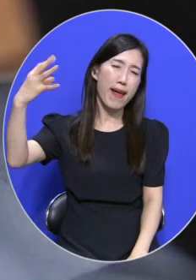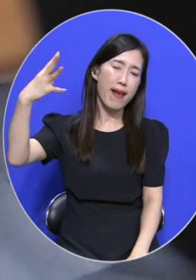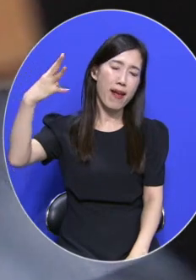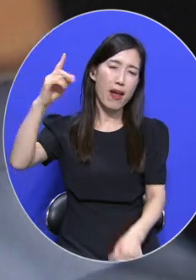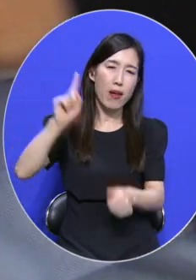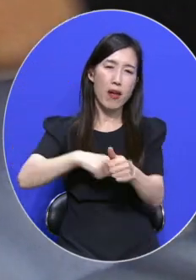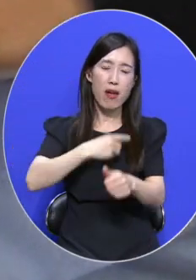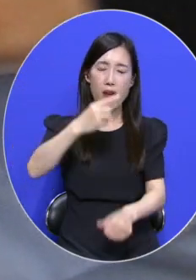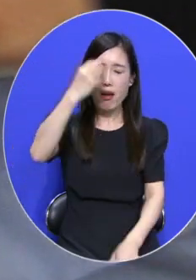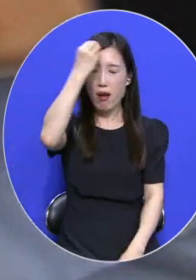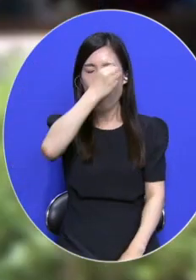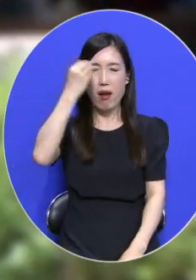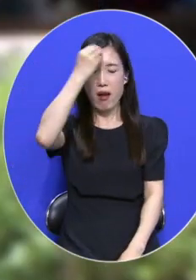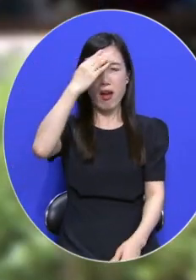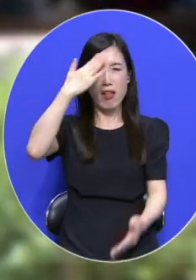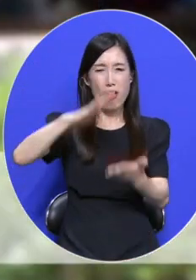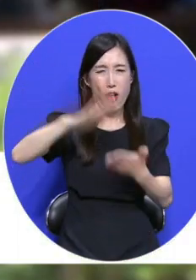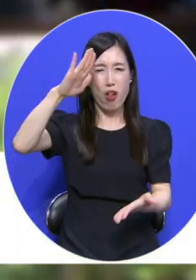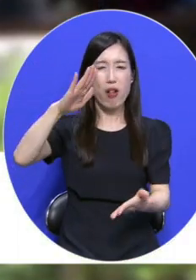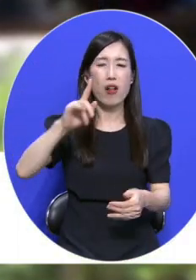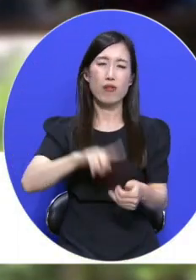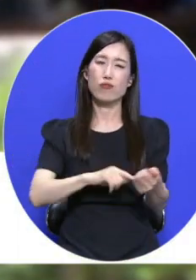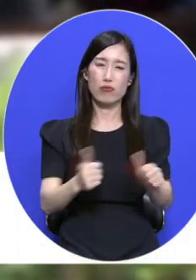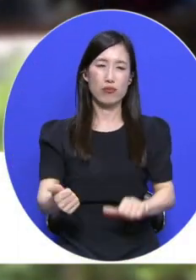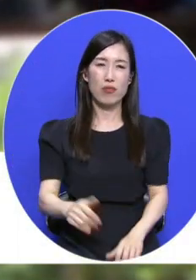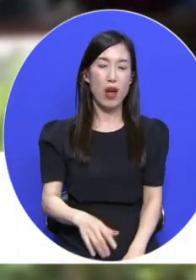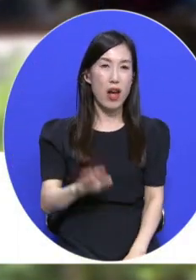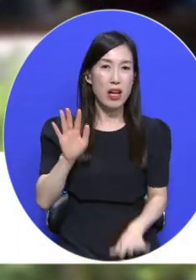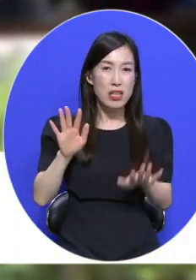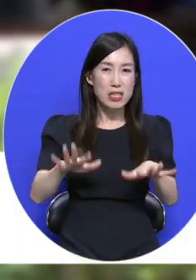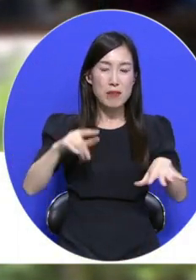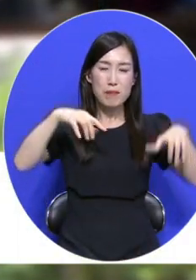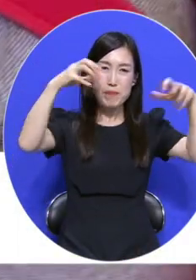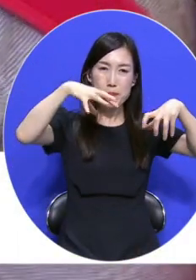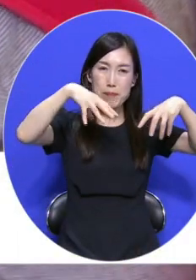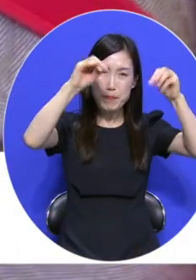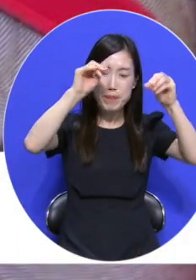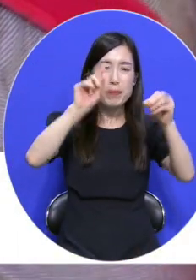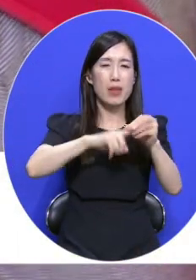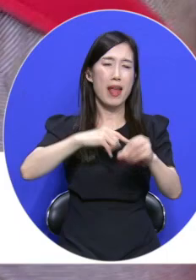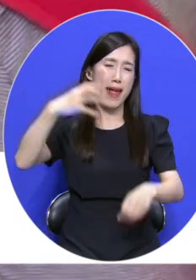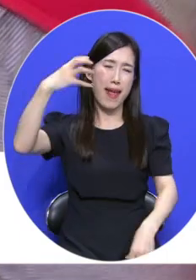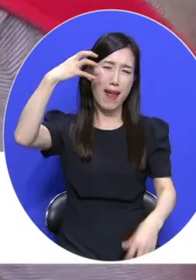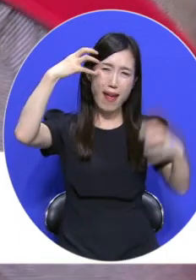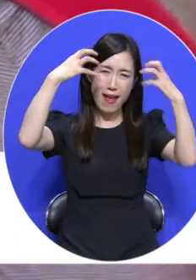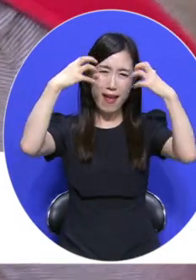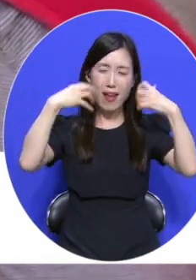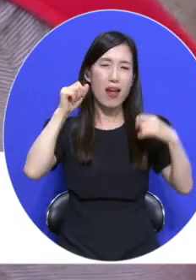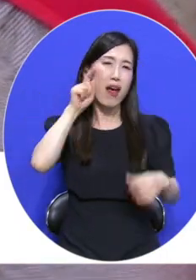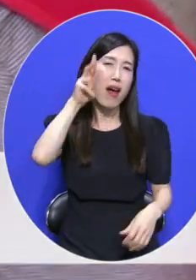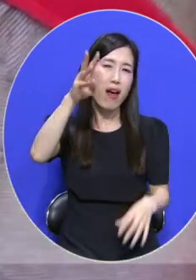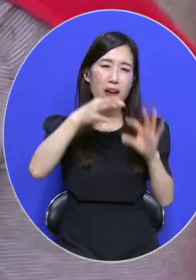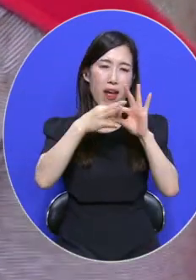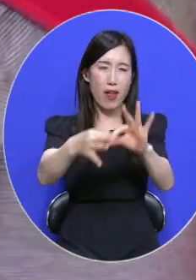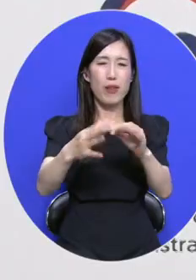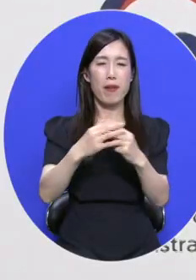분류했습니다. 기상청은 당분간 폭염과 열대야가 지속된다면서 건강관리에 유의해달라고